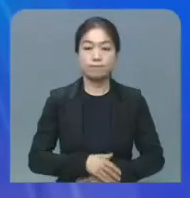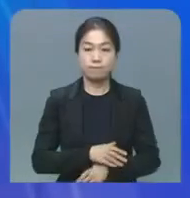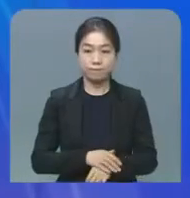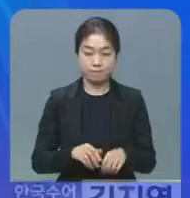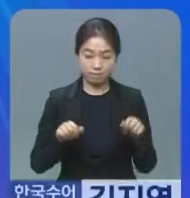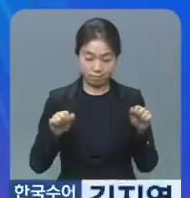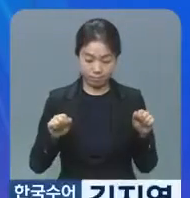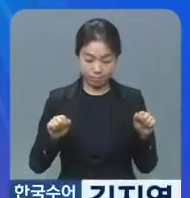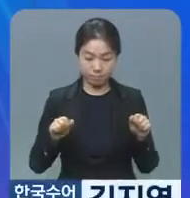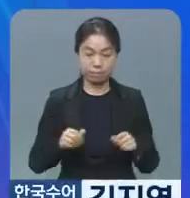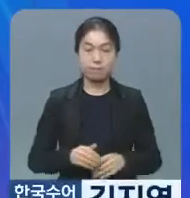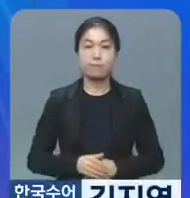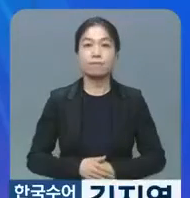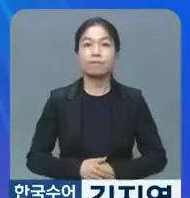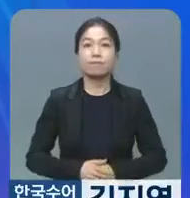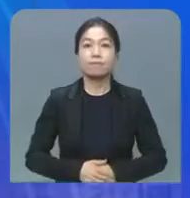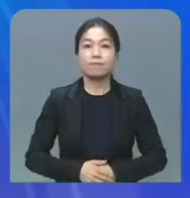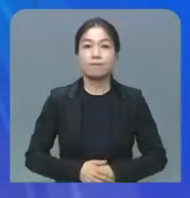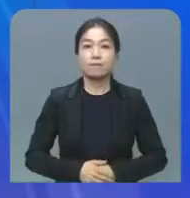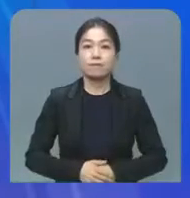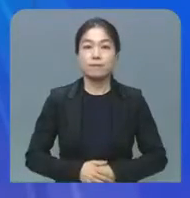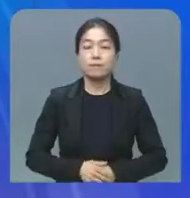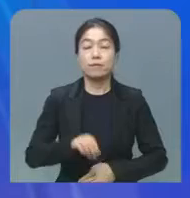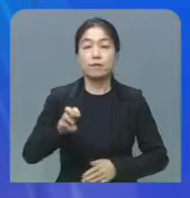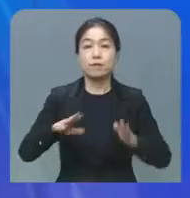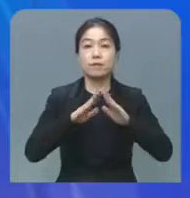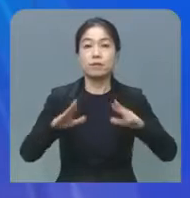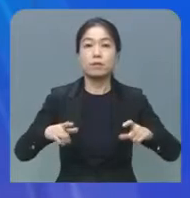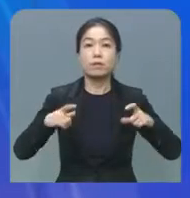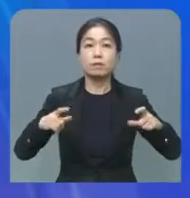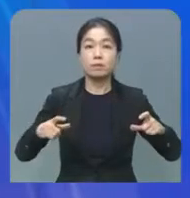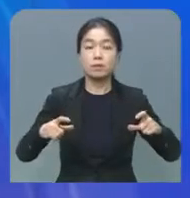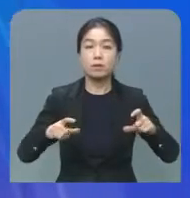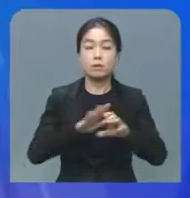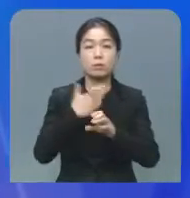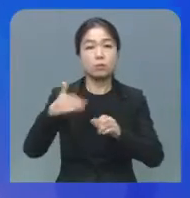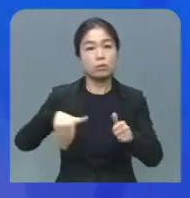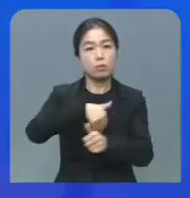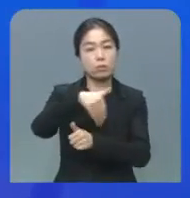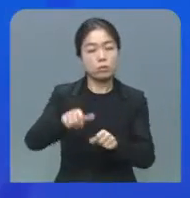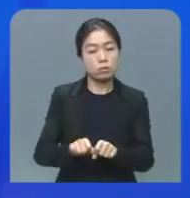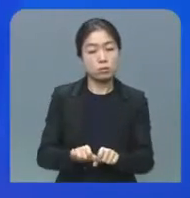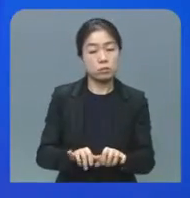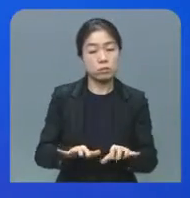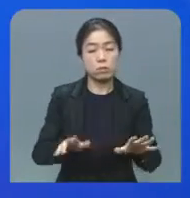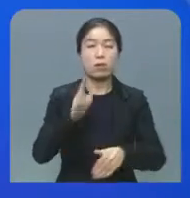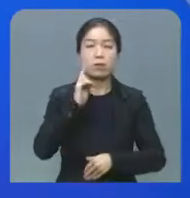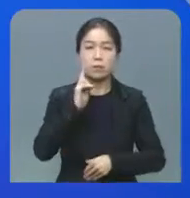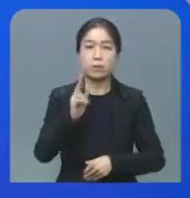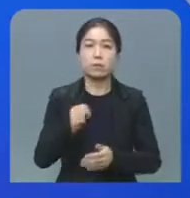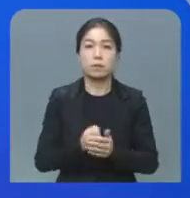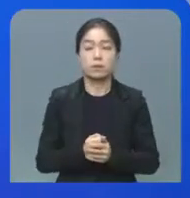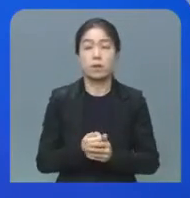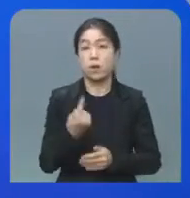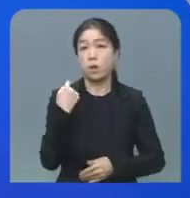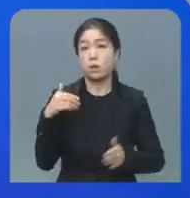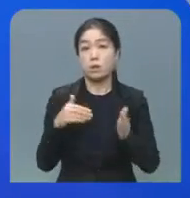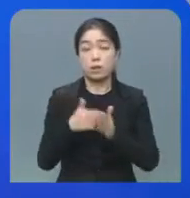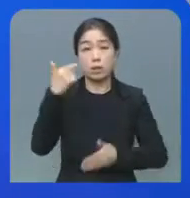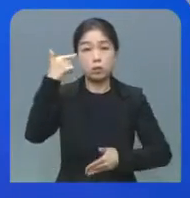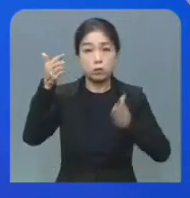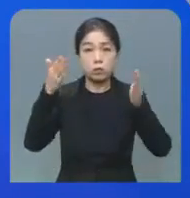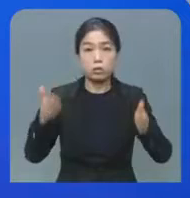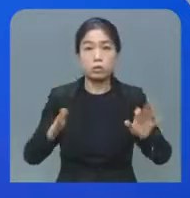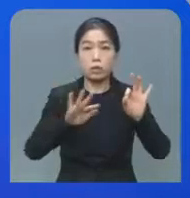여러분 안녕하십니까 헝 전남지역의 쿠론 알고 확산 3 가 심상치 않습니다 어제까지 여 셋째